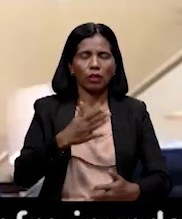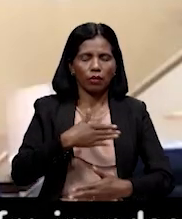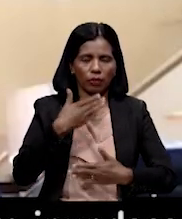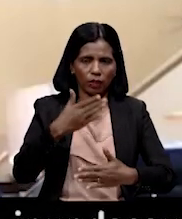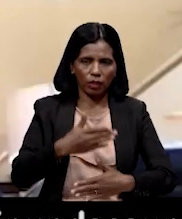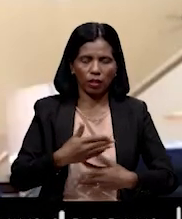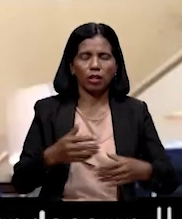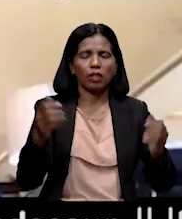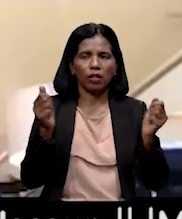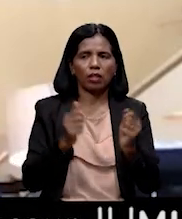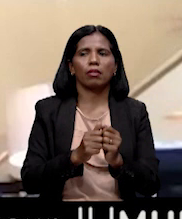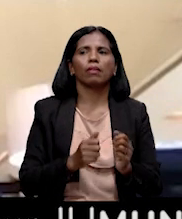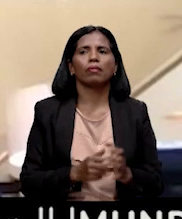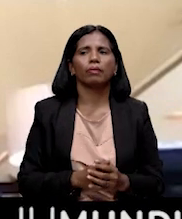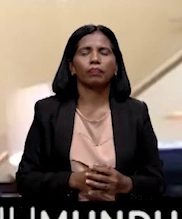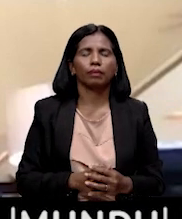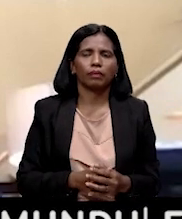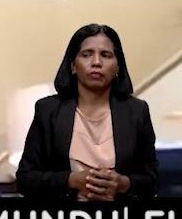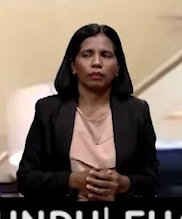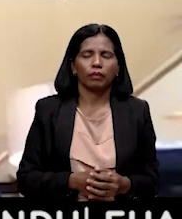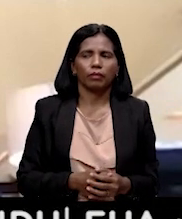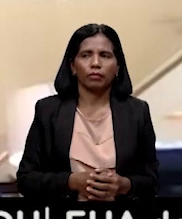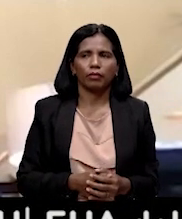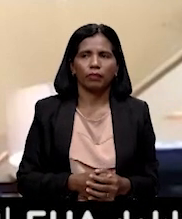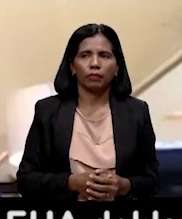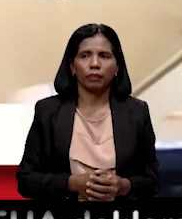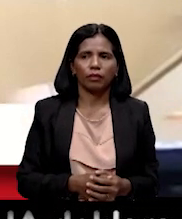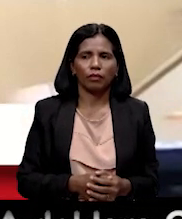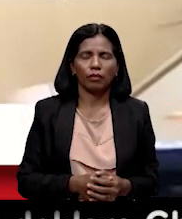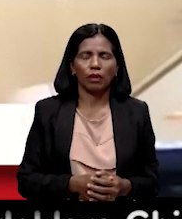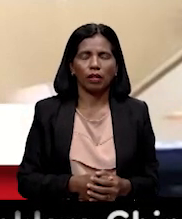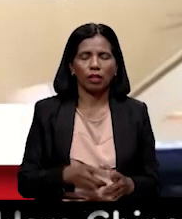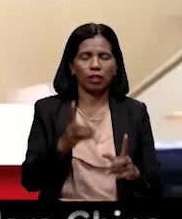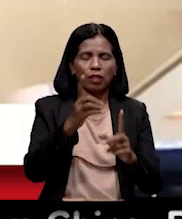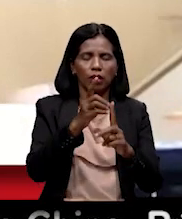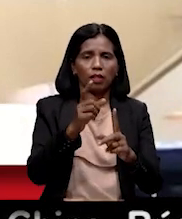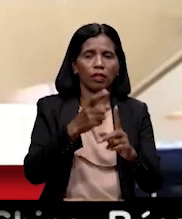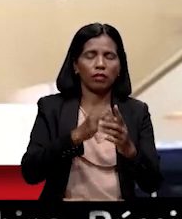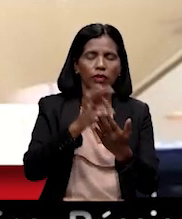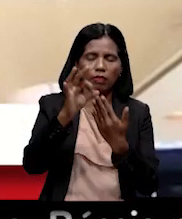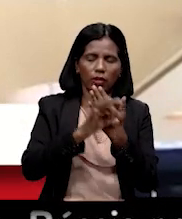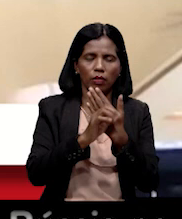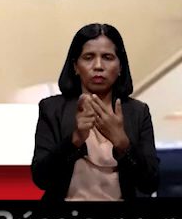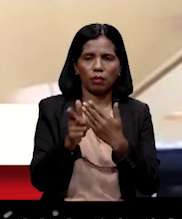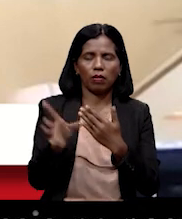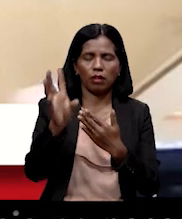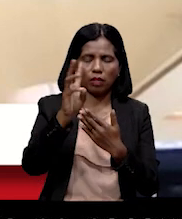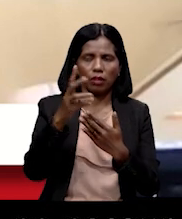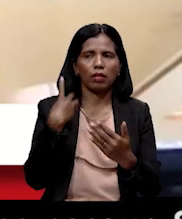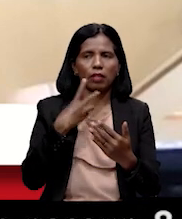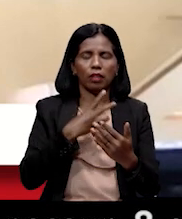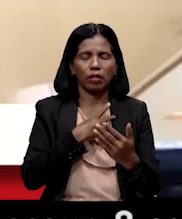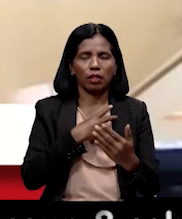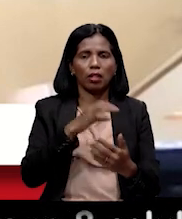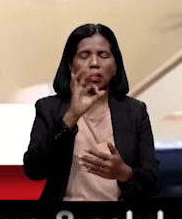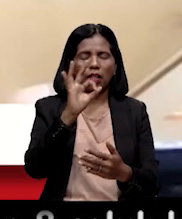che i ha febbraio di 26 mos a Italian Federation